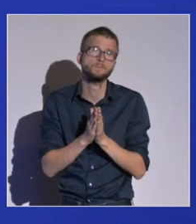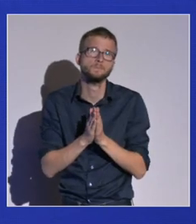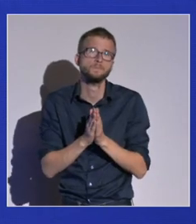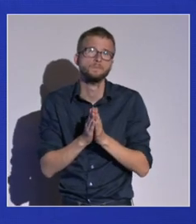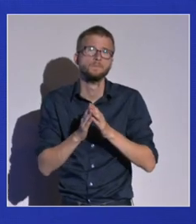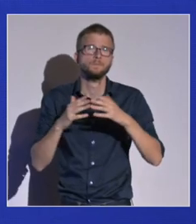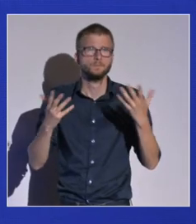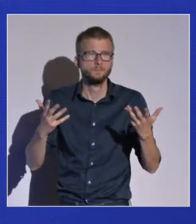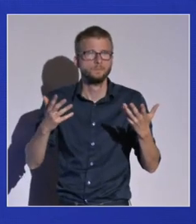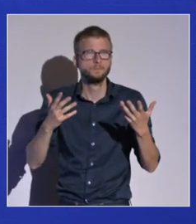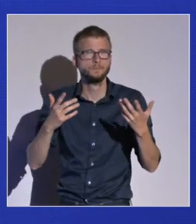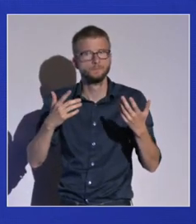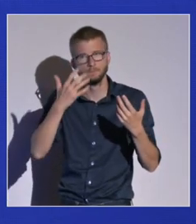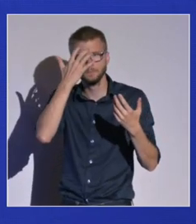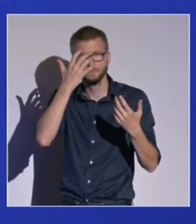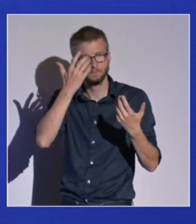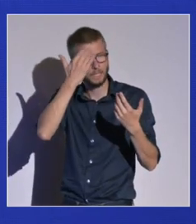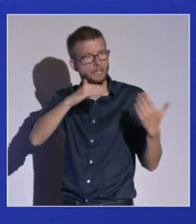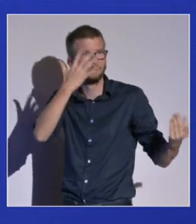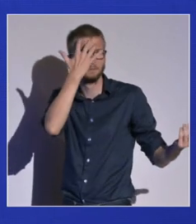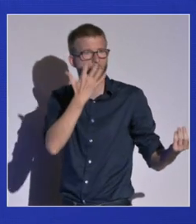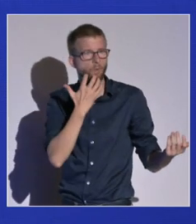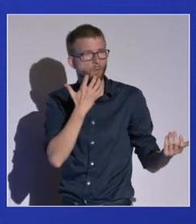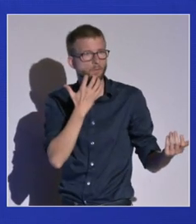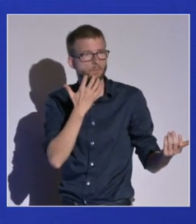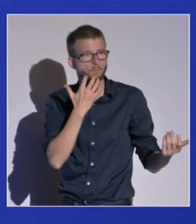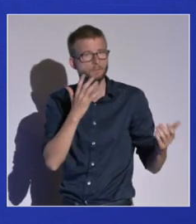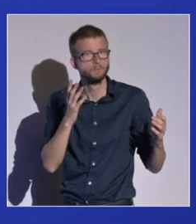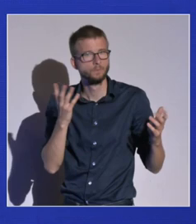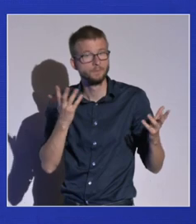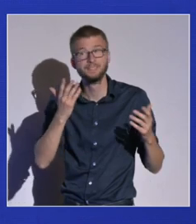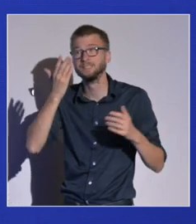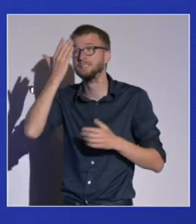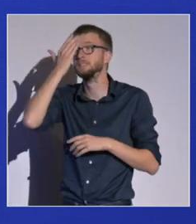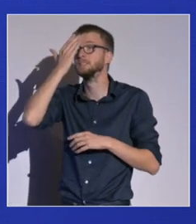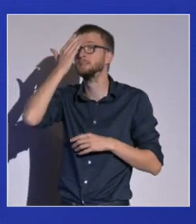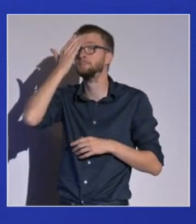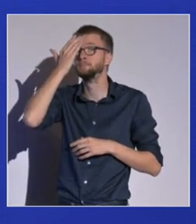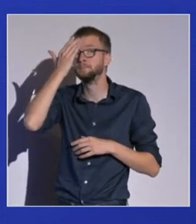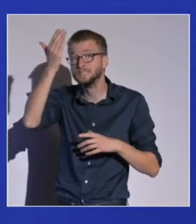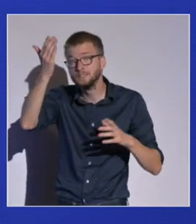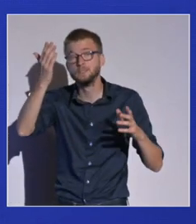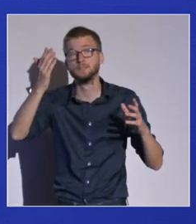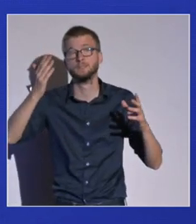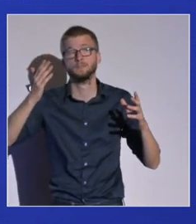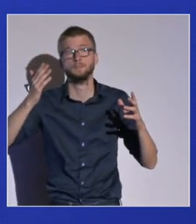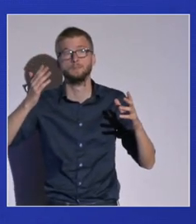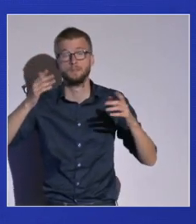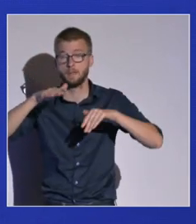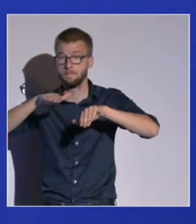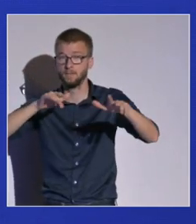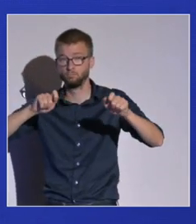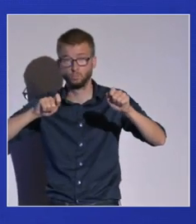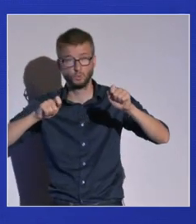toute la gravité nécessaire, s'il n'y a pas cette mutation de